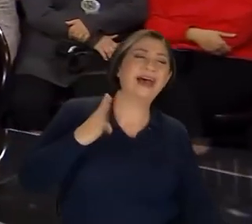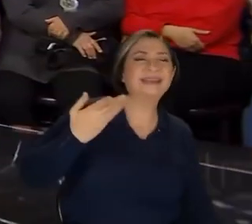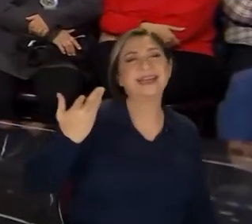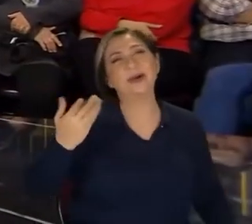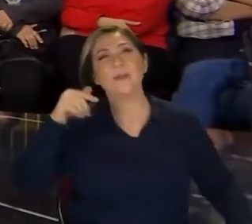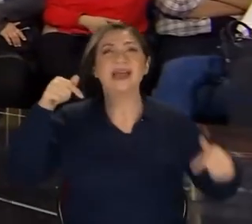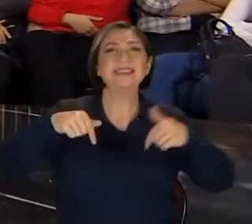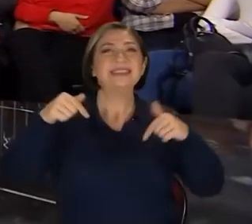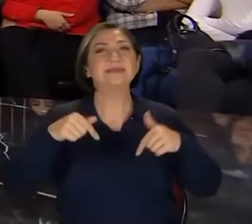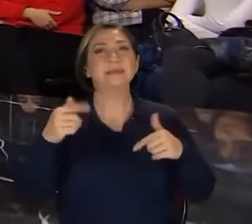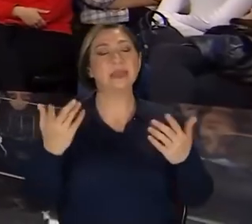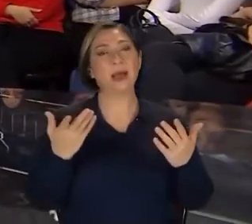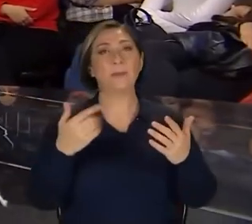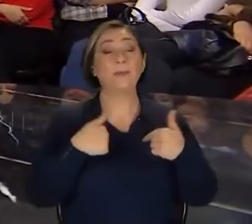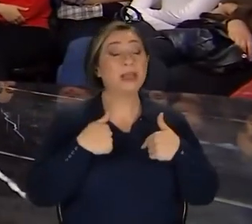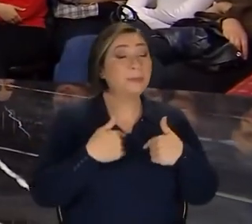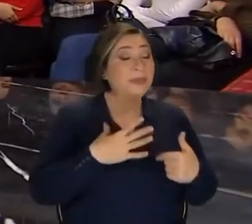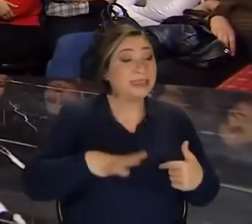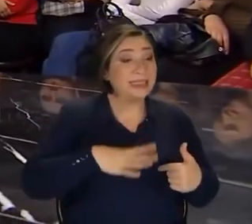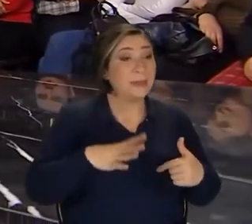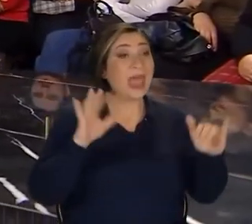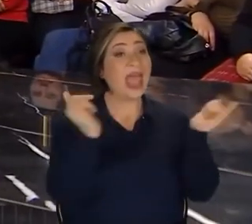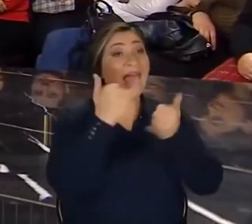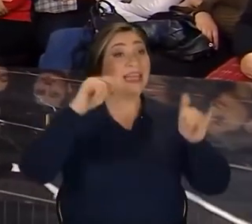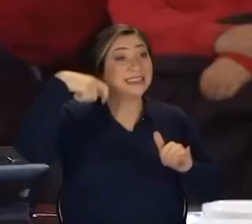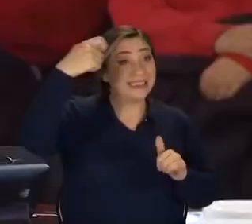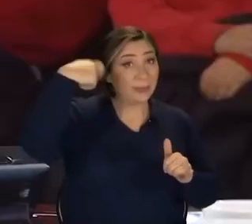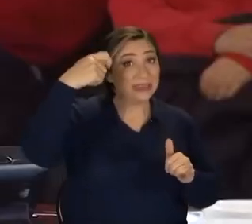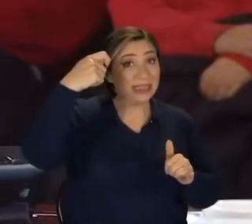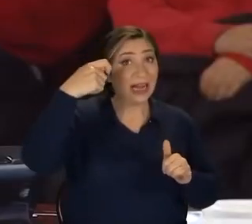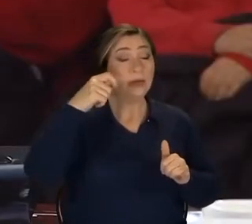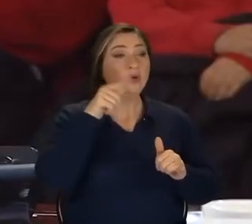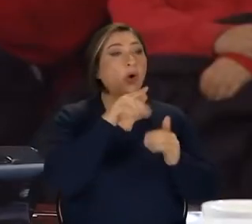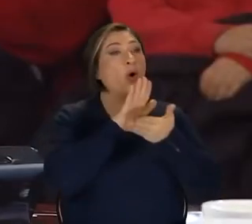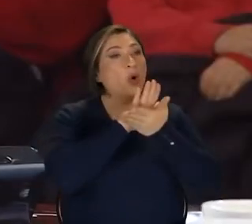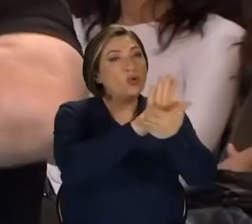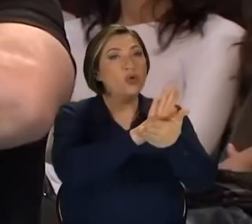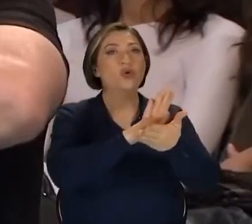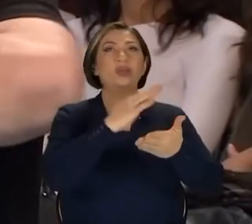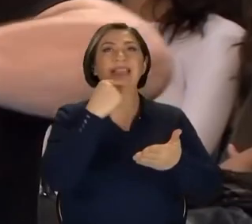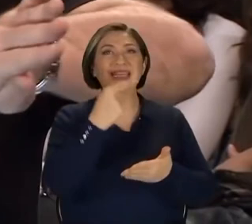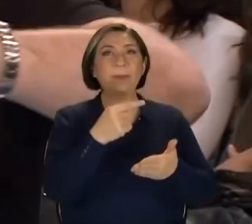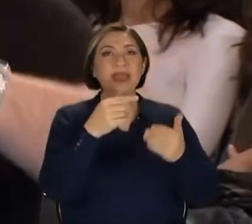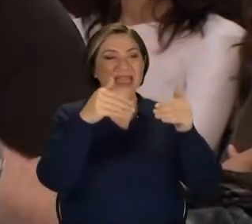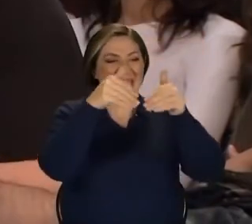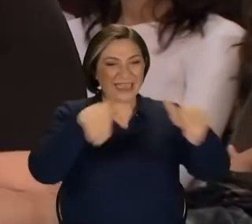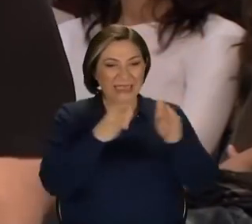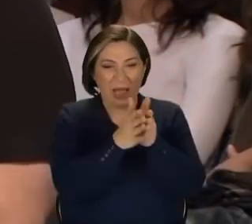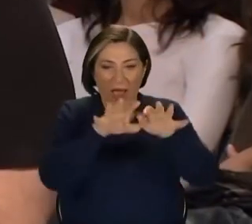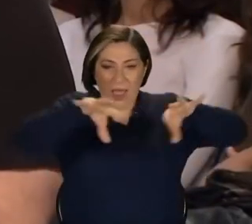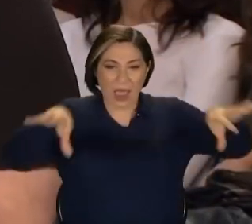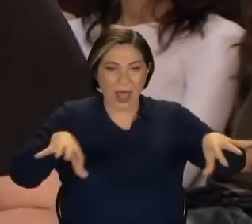vazgeçiyorum şimdi daha. Benim niyetim eğlence sinemasıyla... Hani şu ödüllü dilip böyle keskin bir şekilde